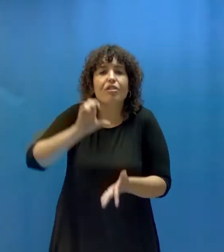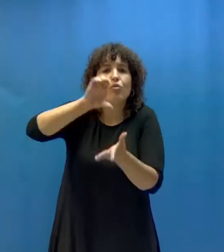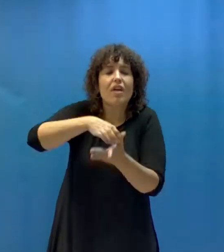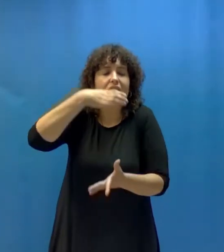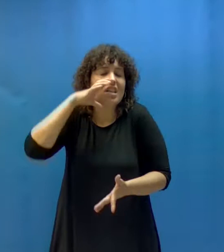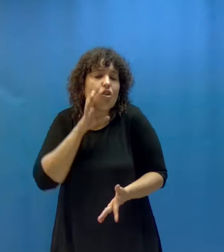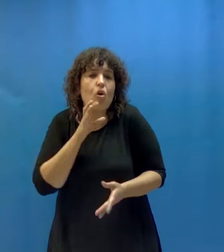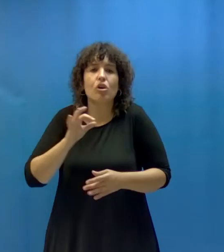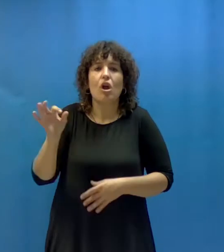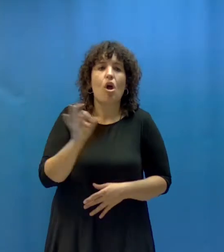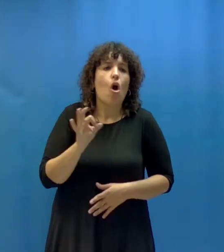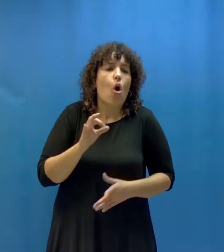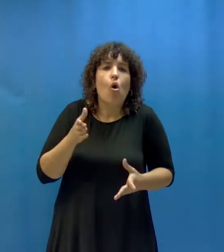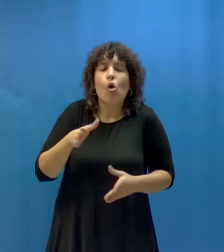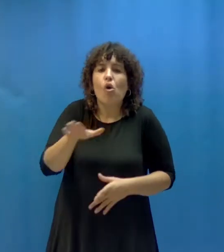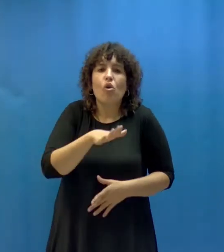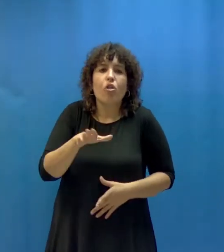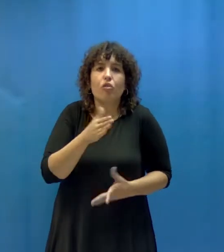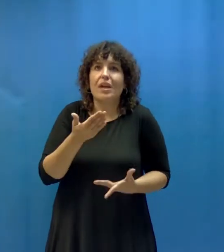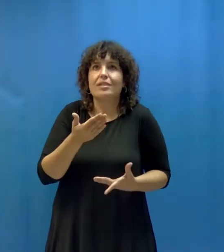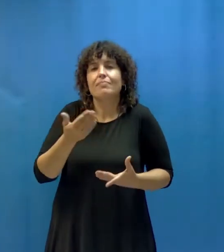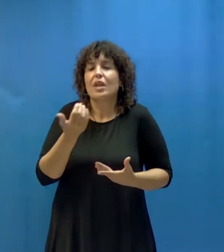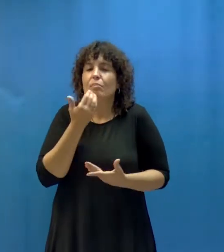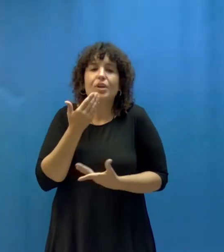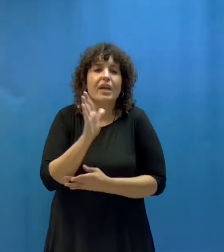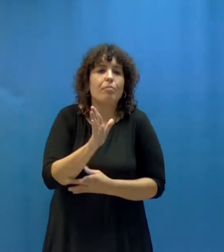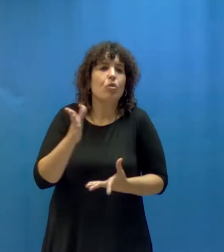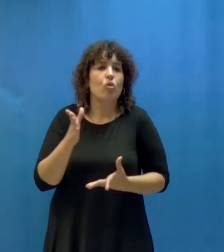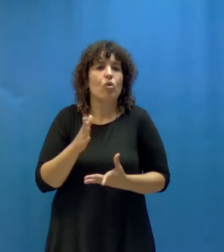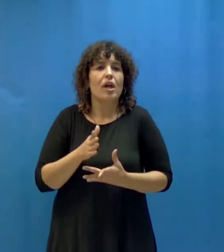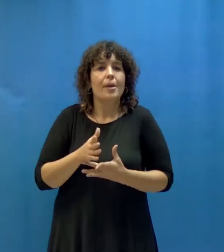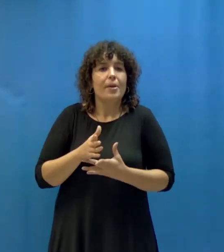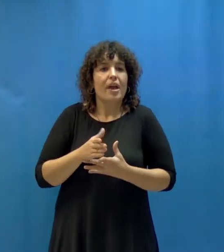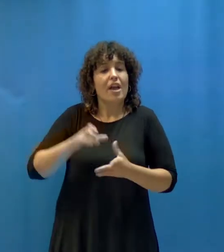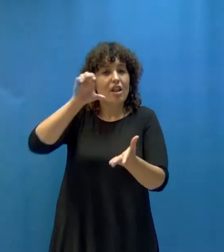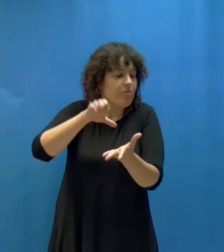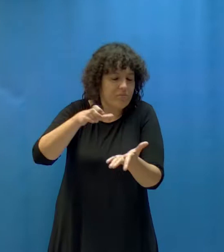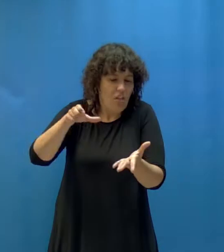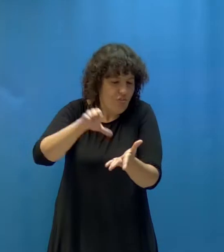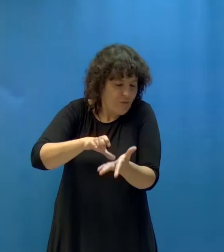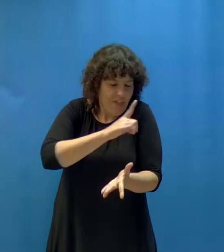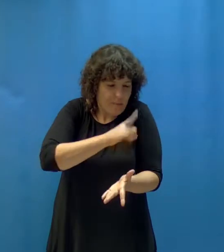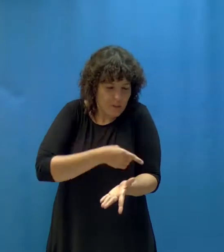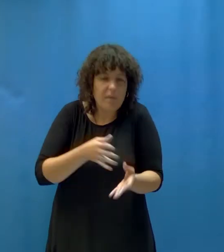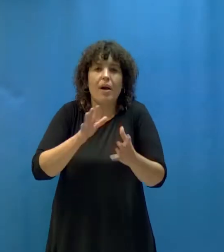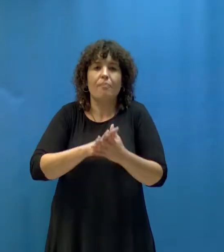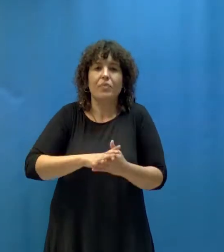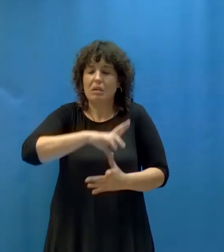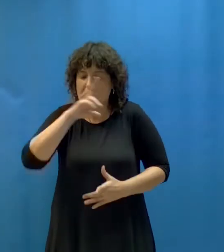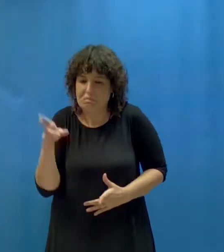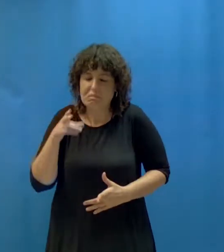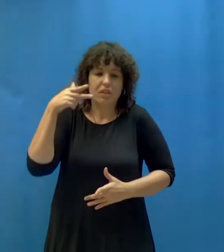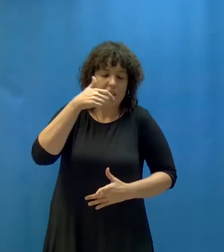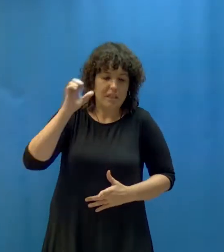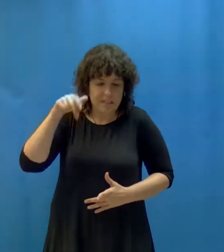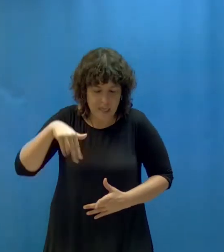menor capacitat, com és el Fernando Úbeda o el Pablo Herrera, o el Ciutat Esportiva, d'altres més polifuncionals, com el Emilio Fabregat, el Xenxo, el Castalla o el